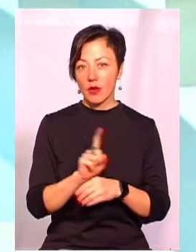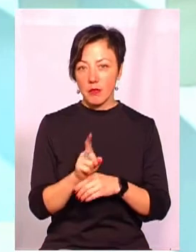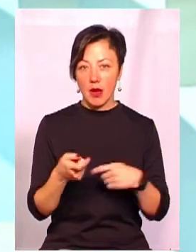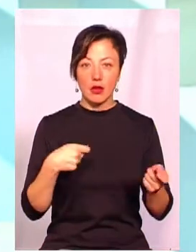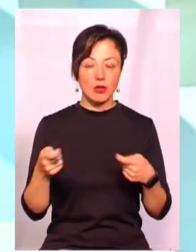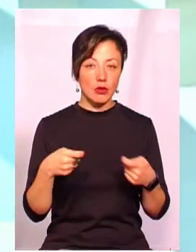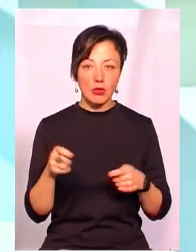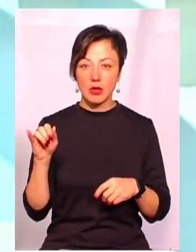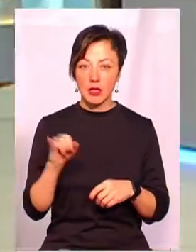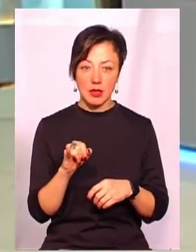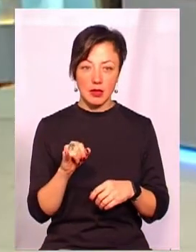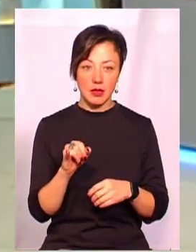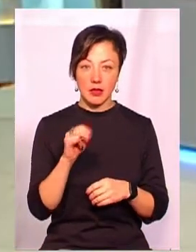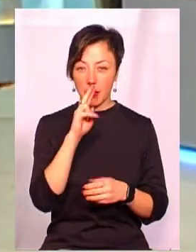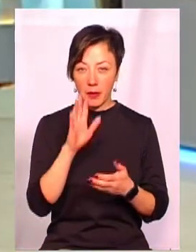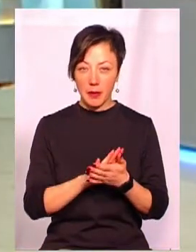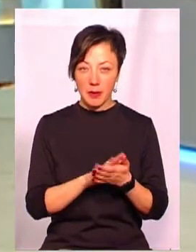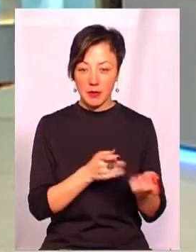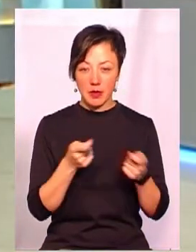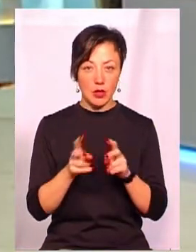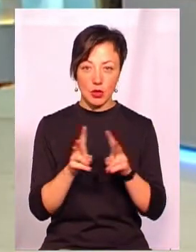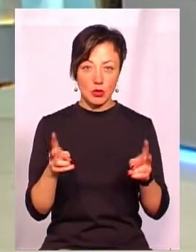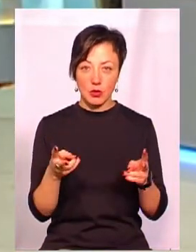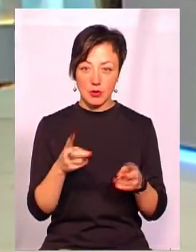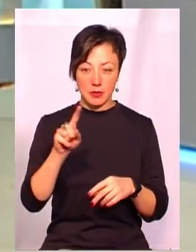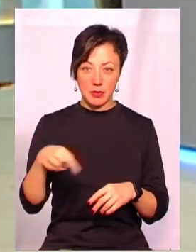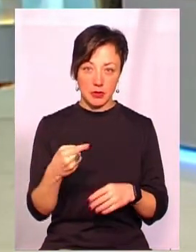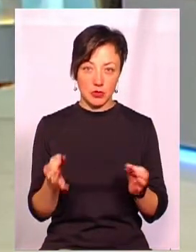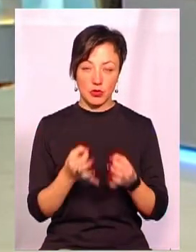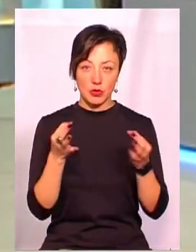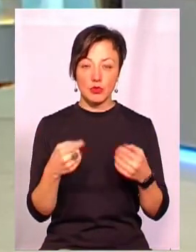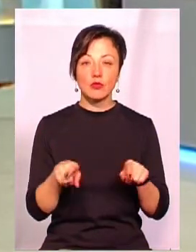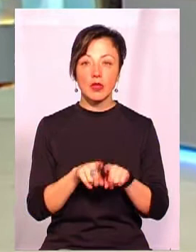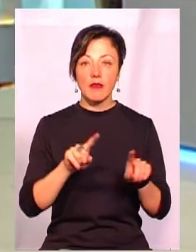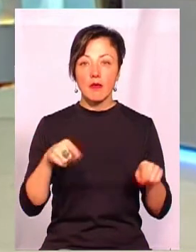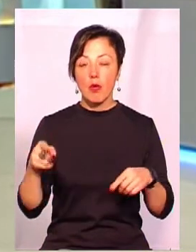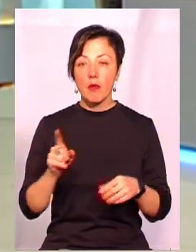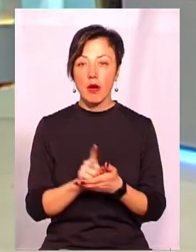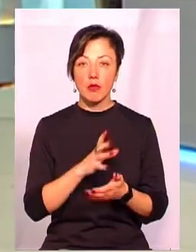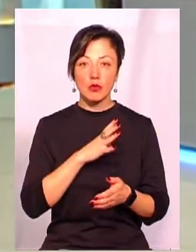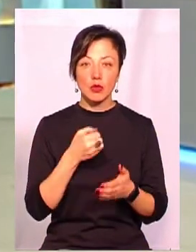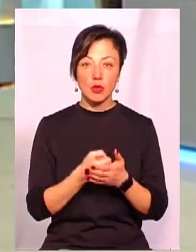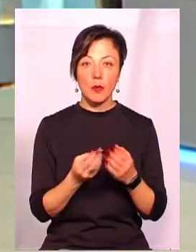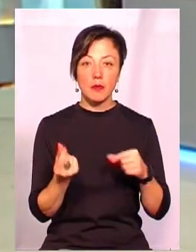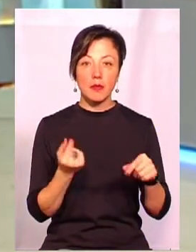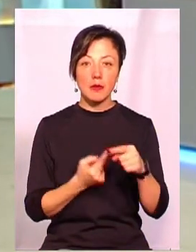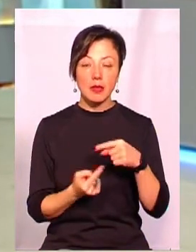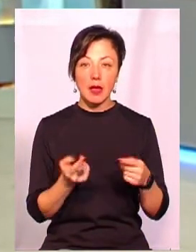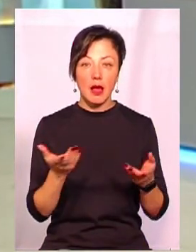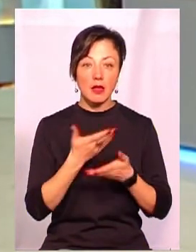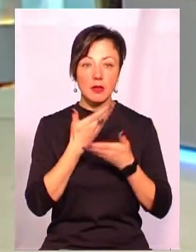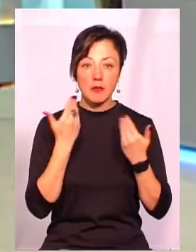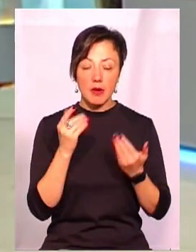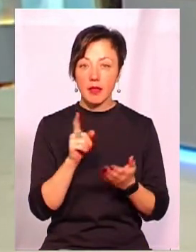нормально торгують сірим імпортом, і ніхто з них нічого не питає. То чому такі вимоги мають бути до підприємництва, котре